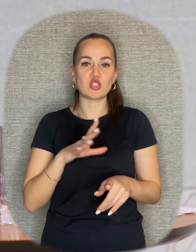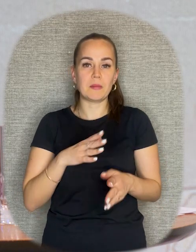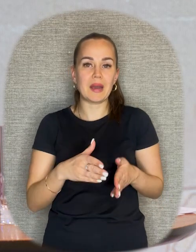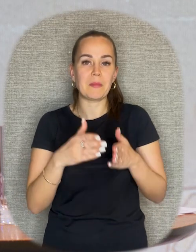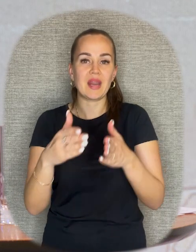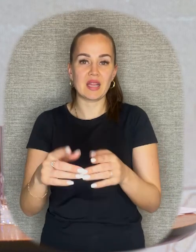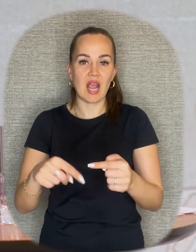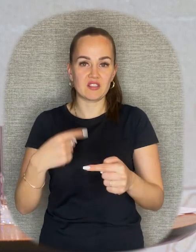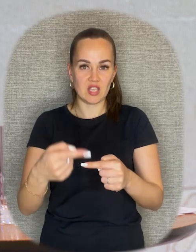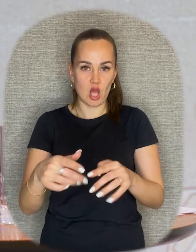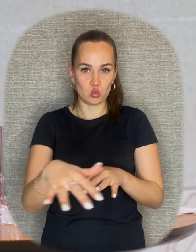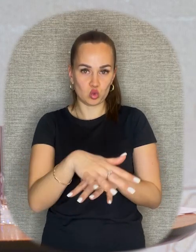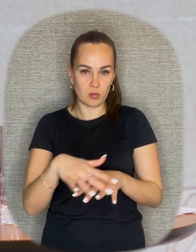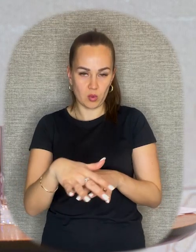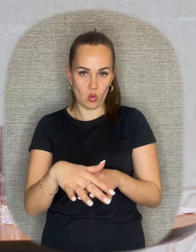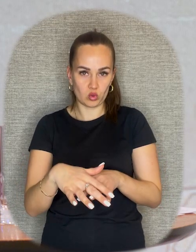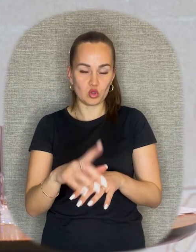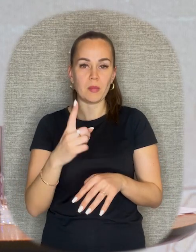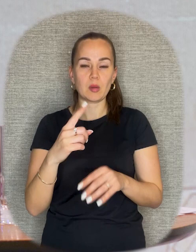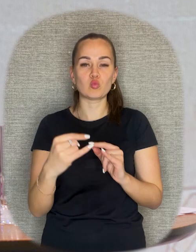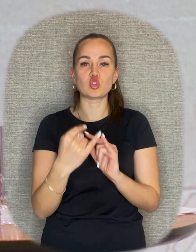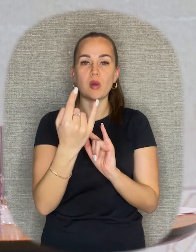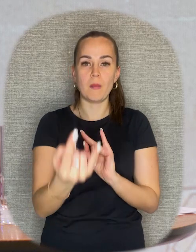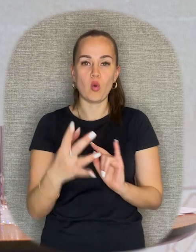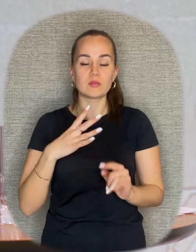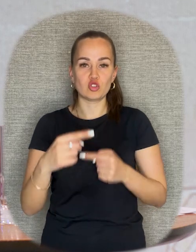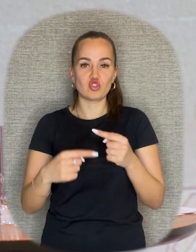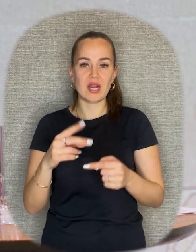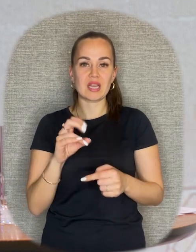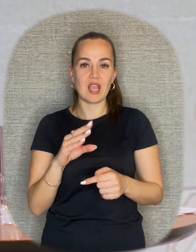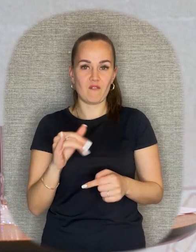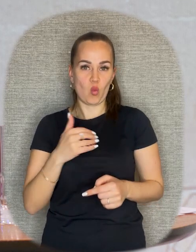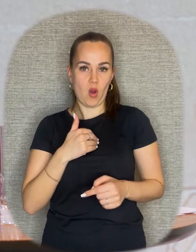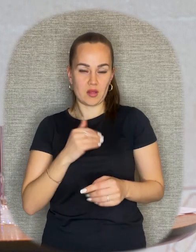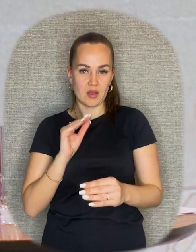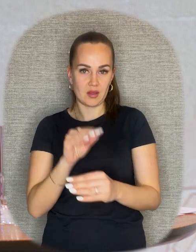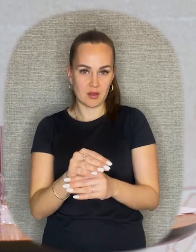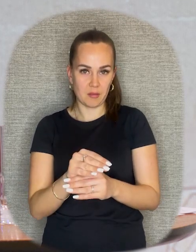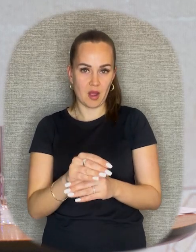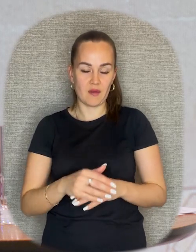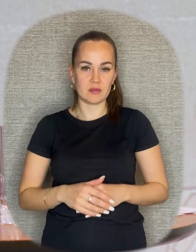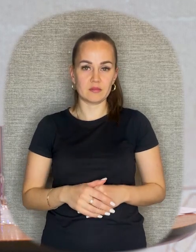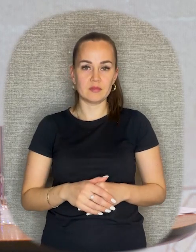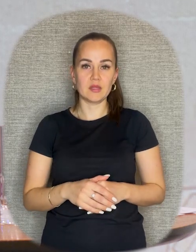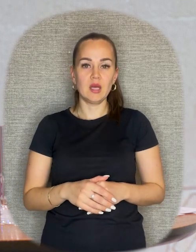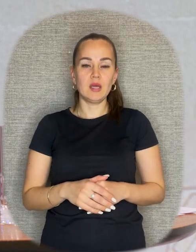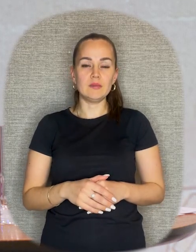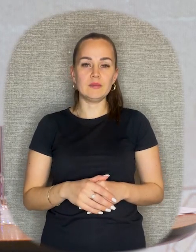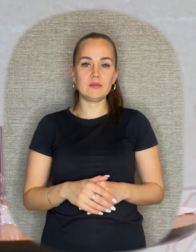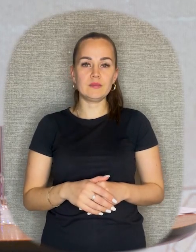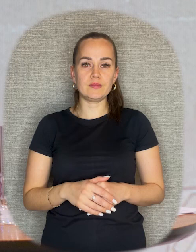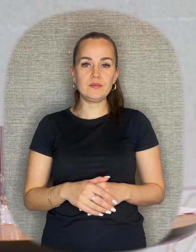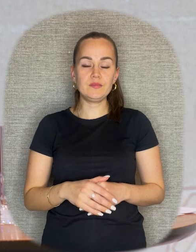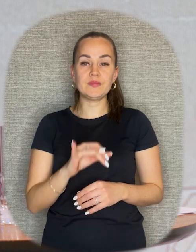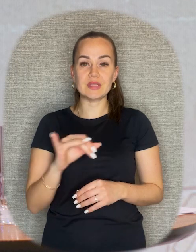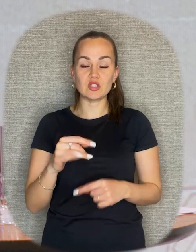это эти две площади слитые в одну должны были перетекать в следующую площадь потому что проектировал